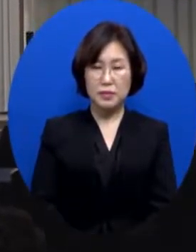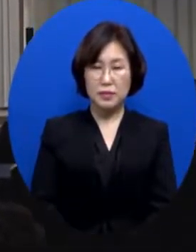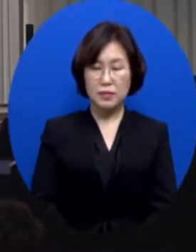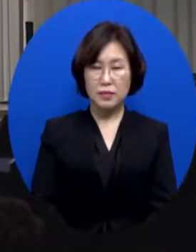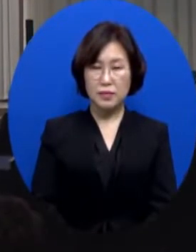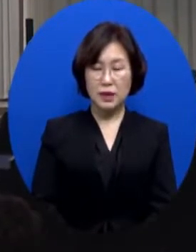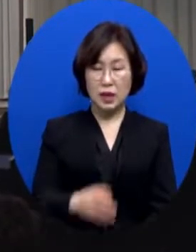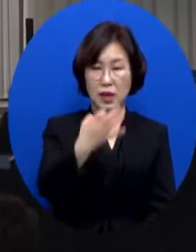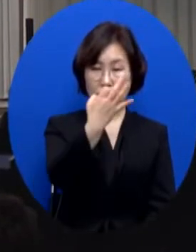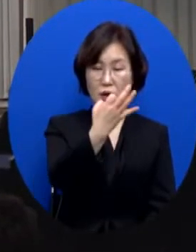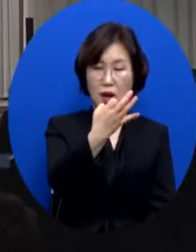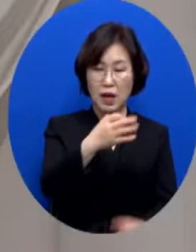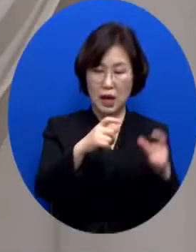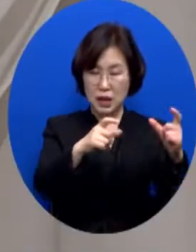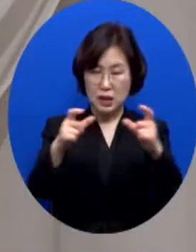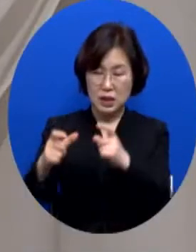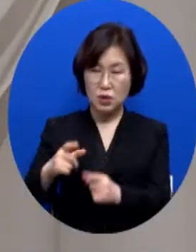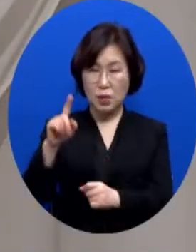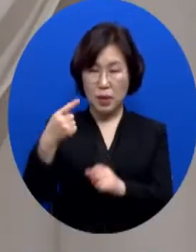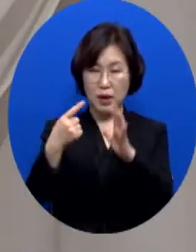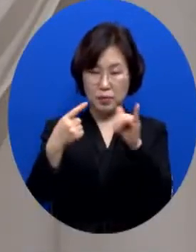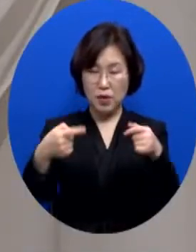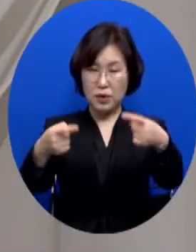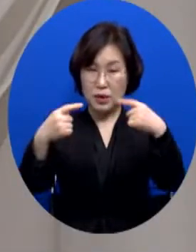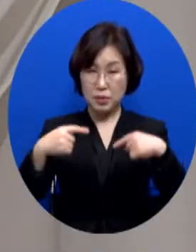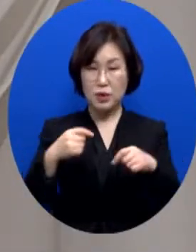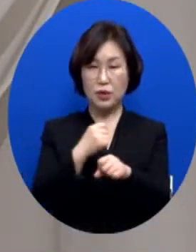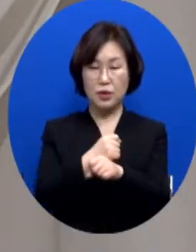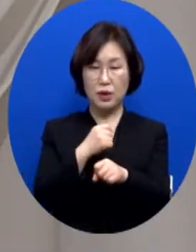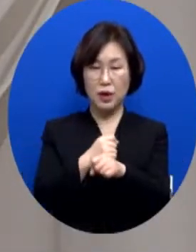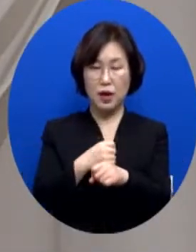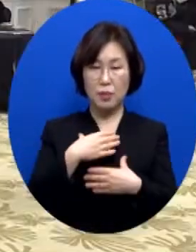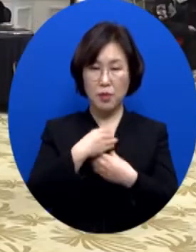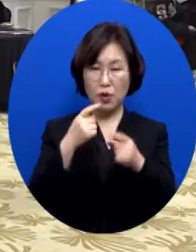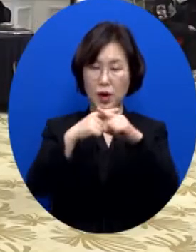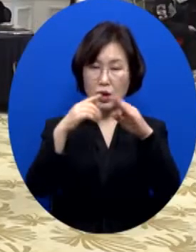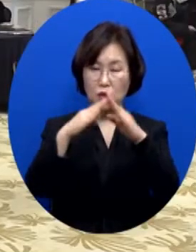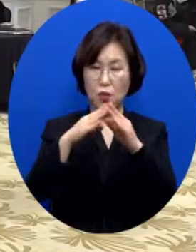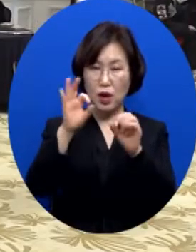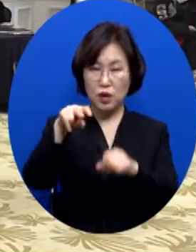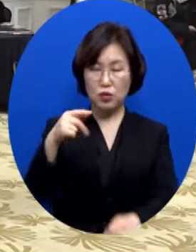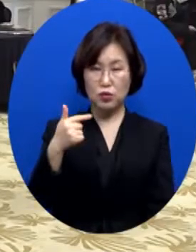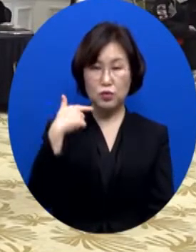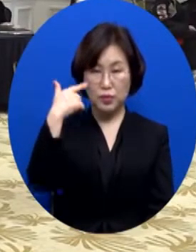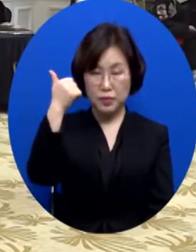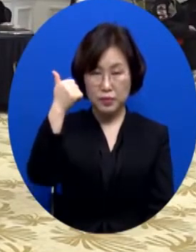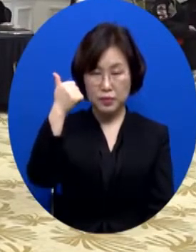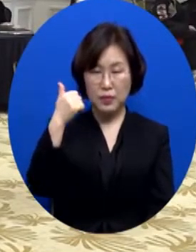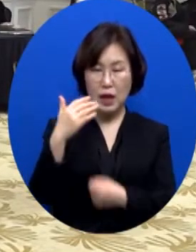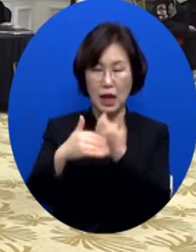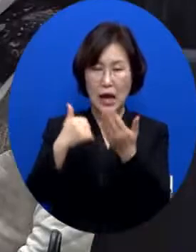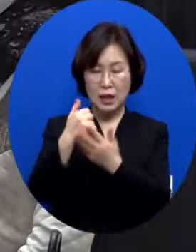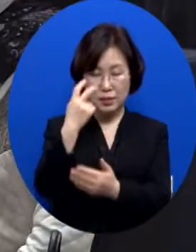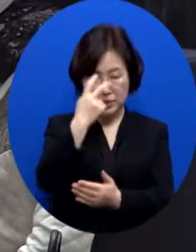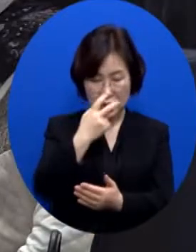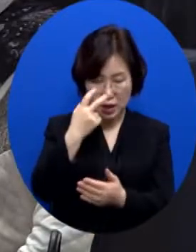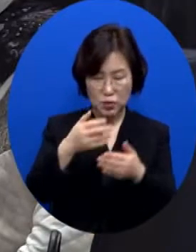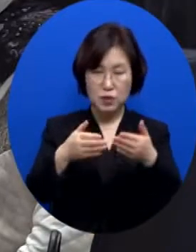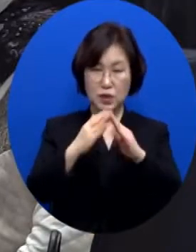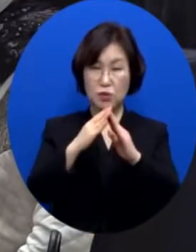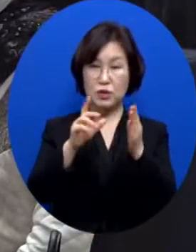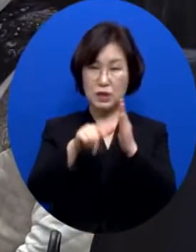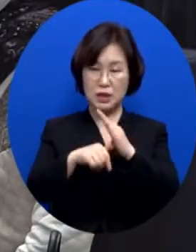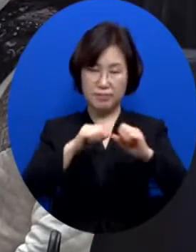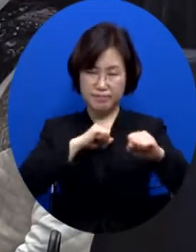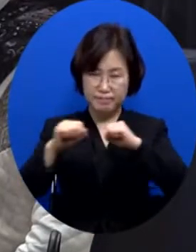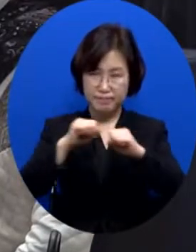경기북부 14개 지회 회원 100여 명이 참석한 가운데 평강교회 윤하중 목사는 하나님이 지키시고 세우실 때